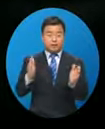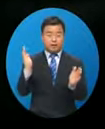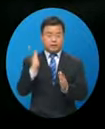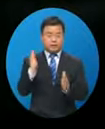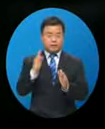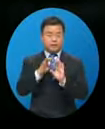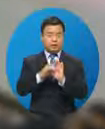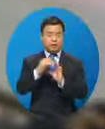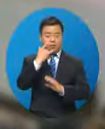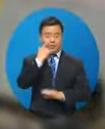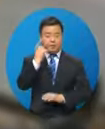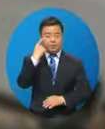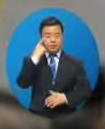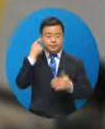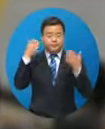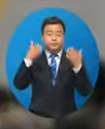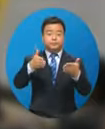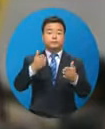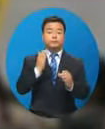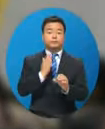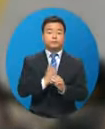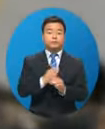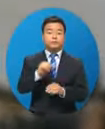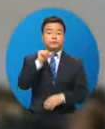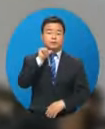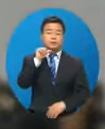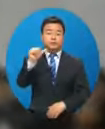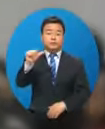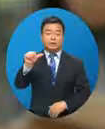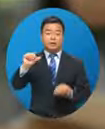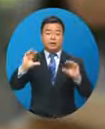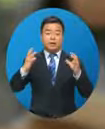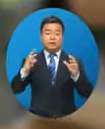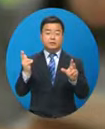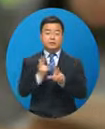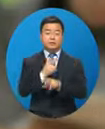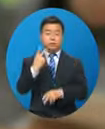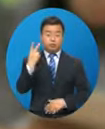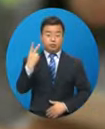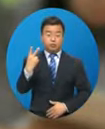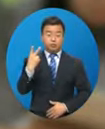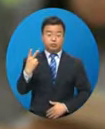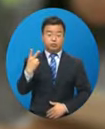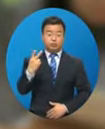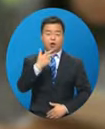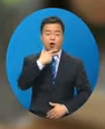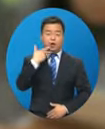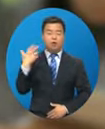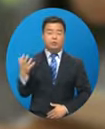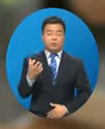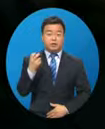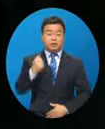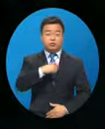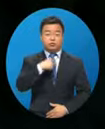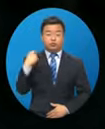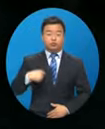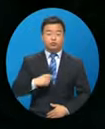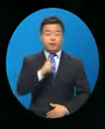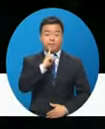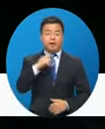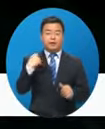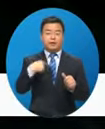있습니다. 5살 아이들에게 일주일에 두 번씩 영어로 중국어를 가르친다는 겁니다.